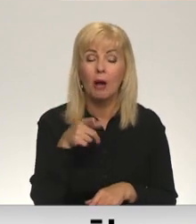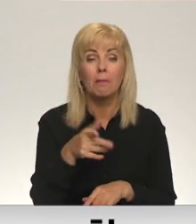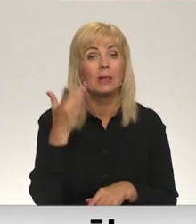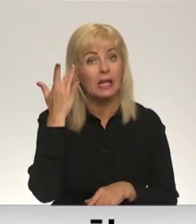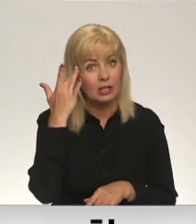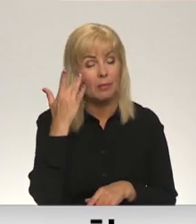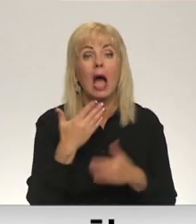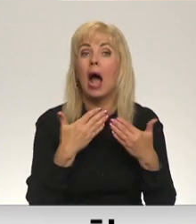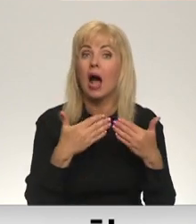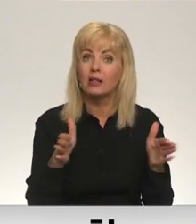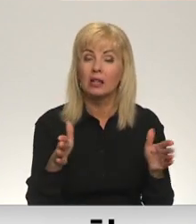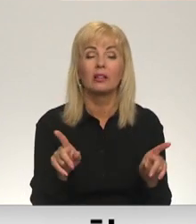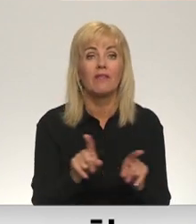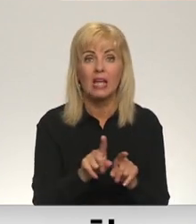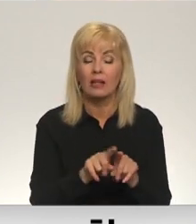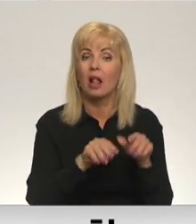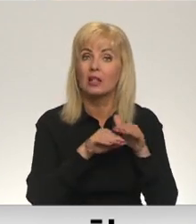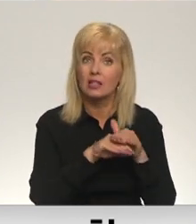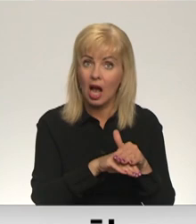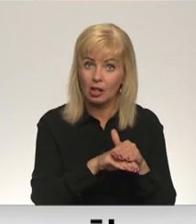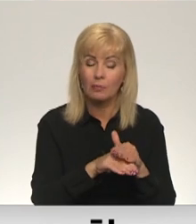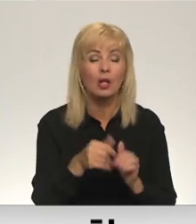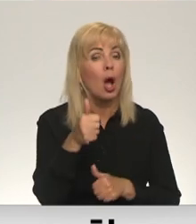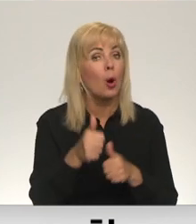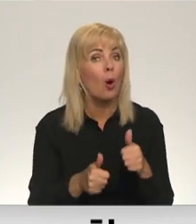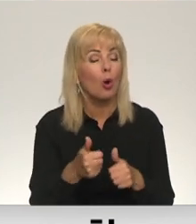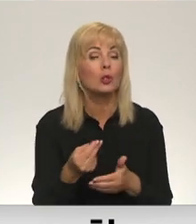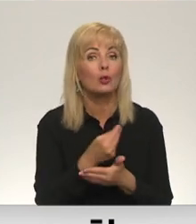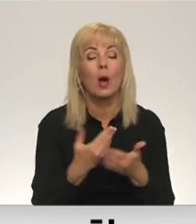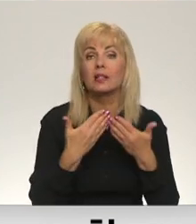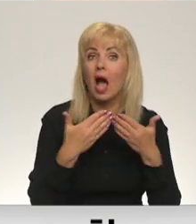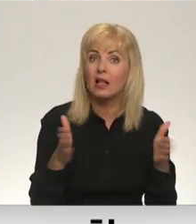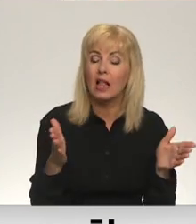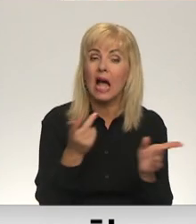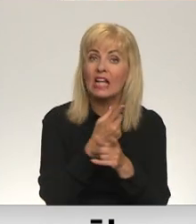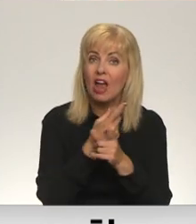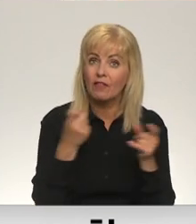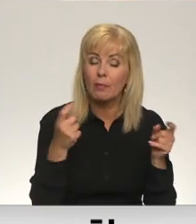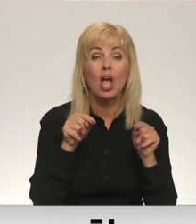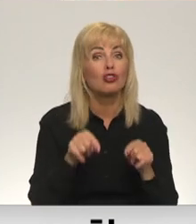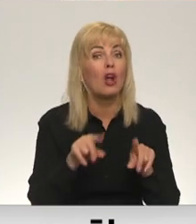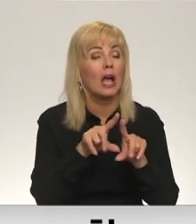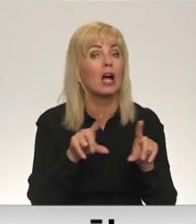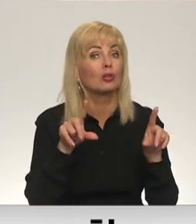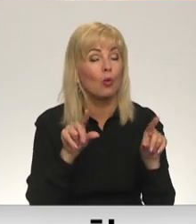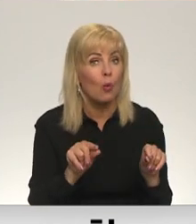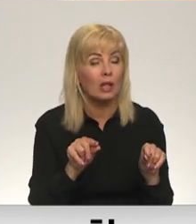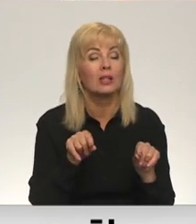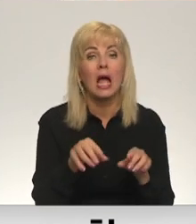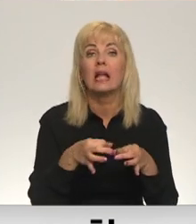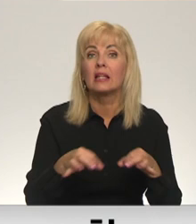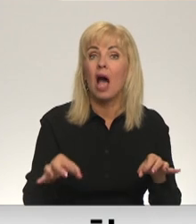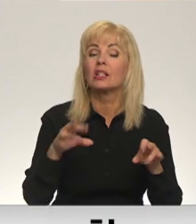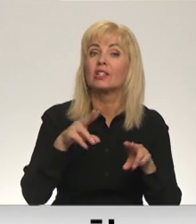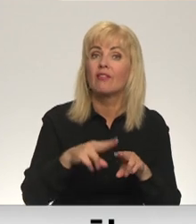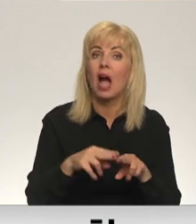princips atklātība vienalga saglabāsies. Konkurss nozīmē atklāta informācija, ka šajā skolā tādas vakances